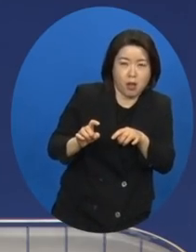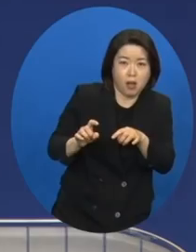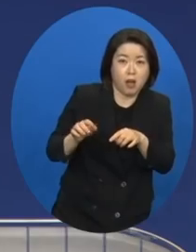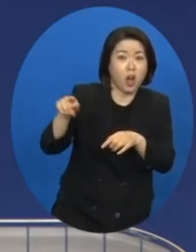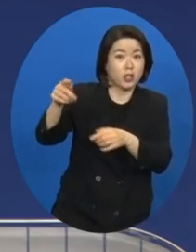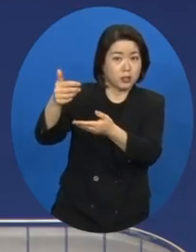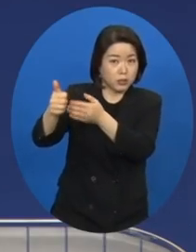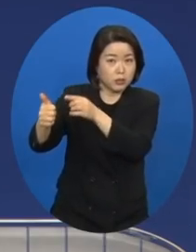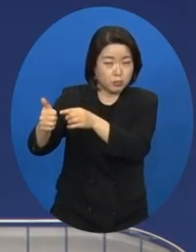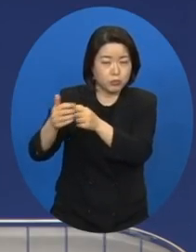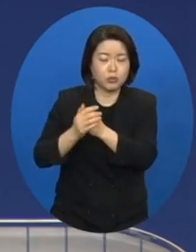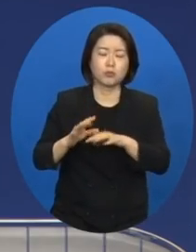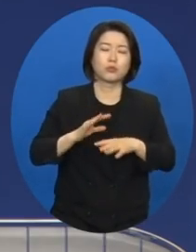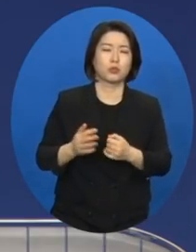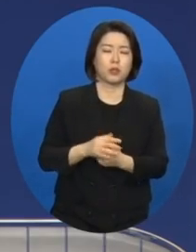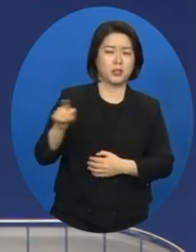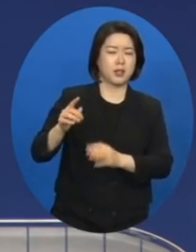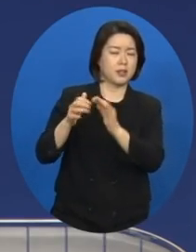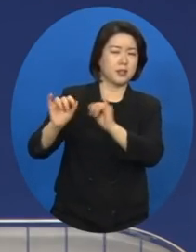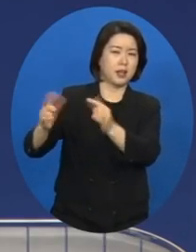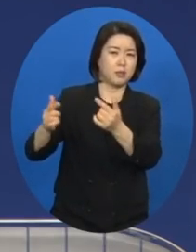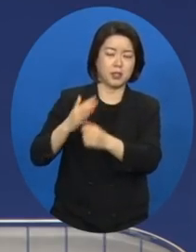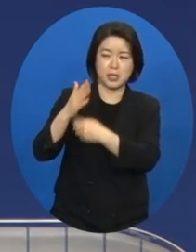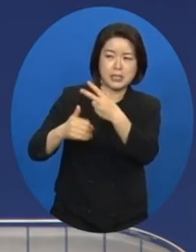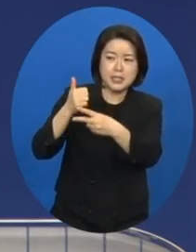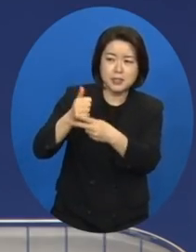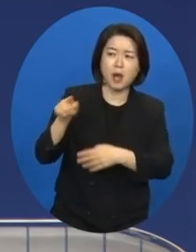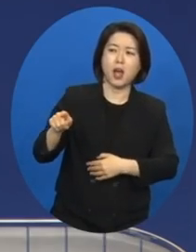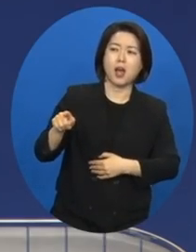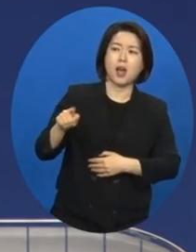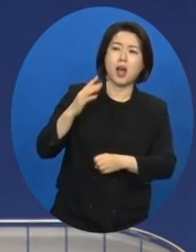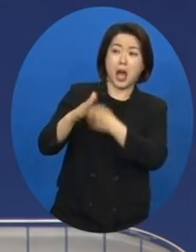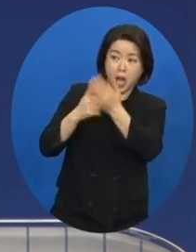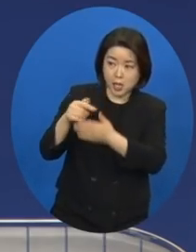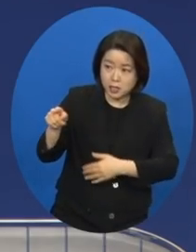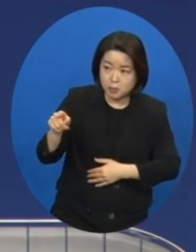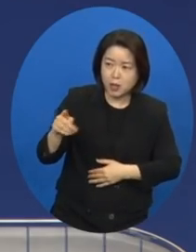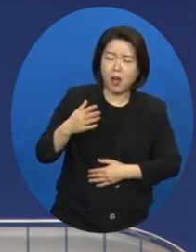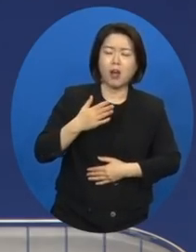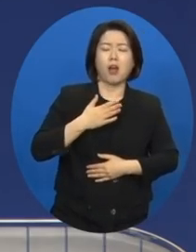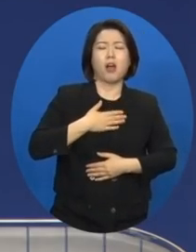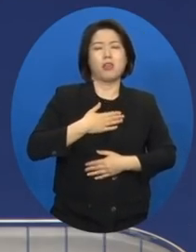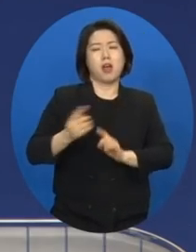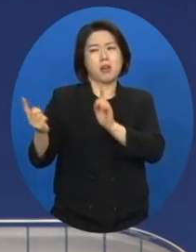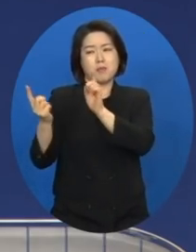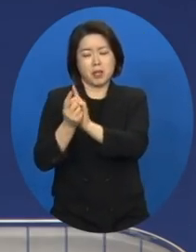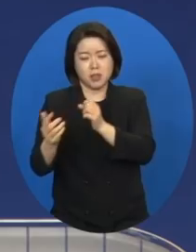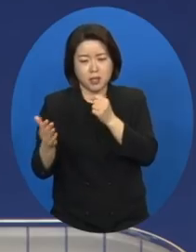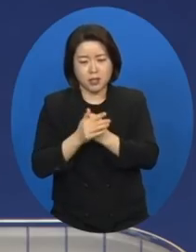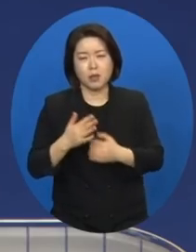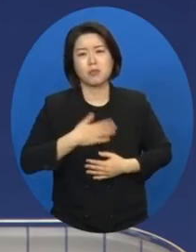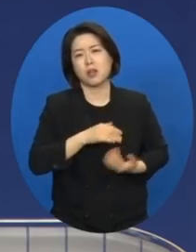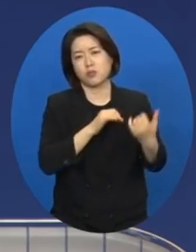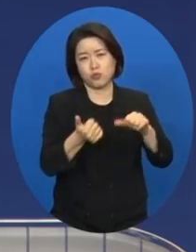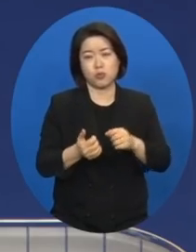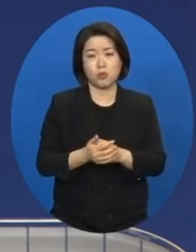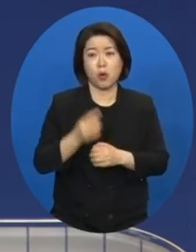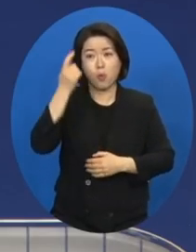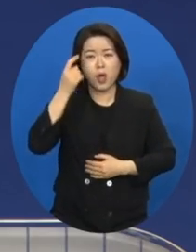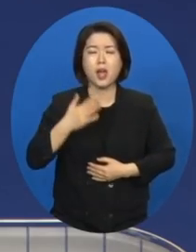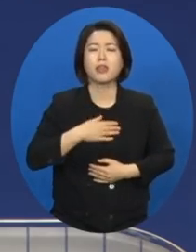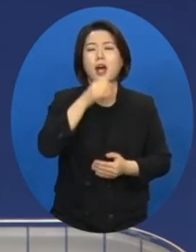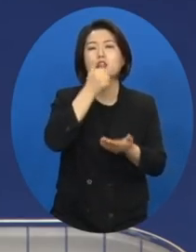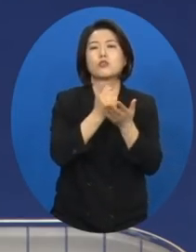이분은 사람이 아니다, 신이다, 하나님이구나. 그럼 난 죽은 목숨이다. 왜냐하면 나는 죄인이거든. 나는 하나님을 떠나서